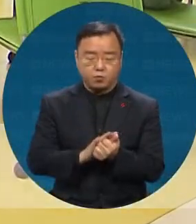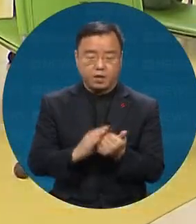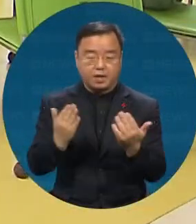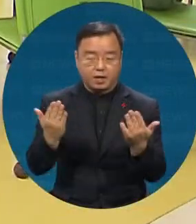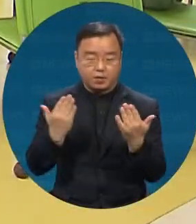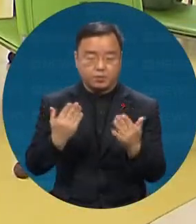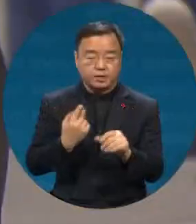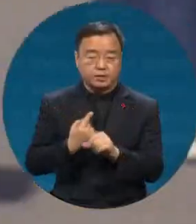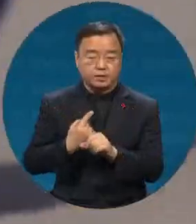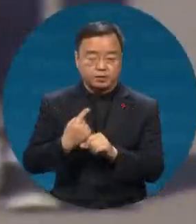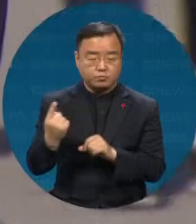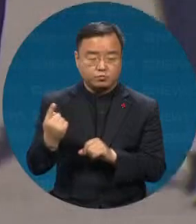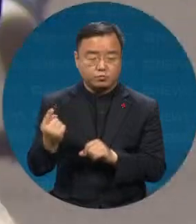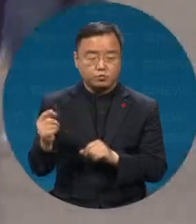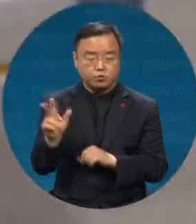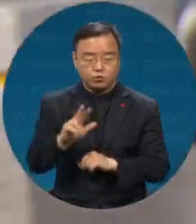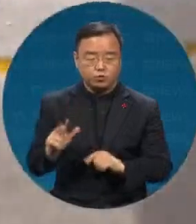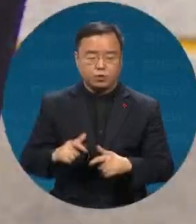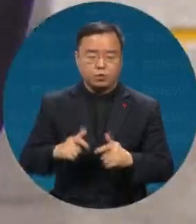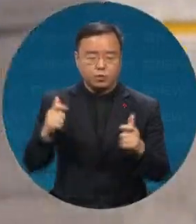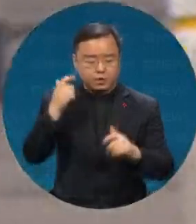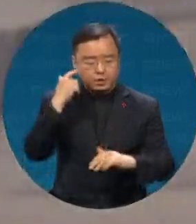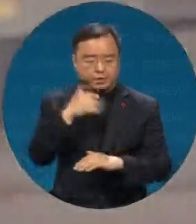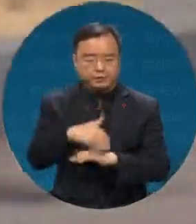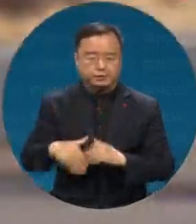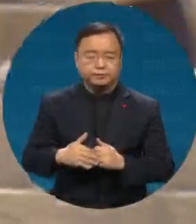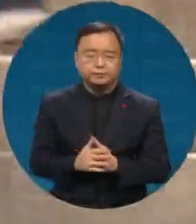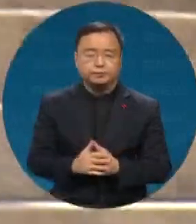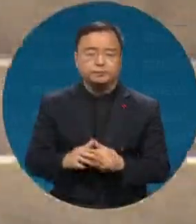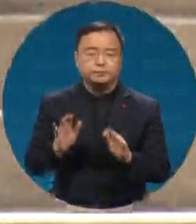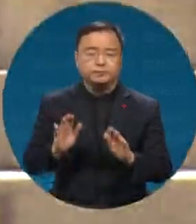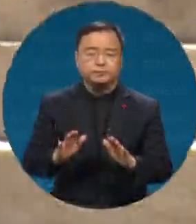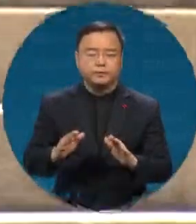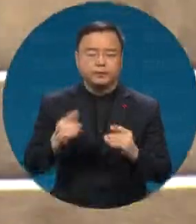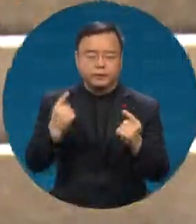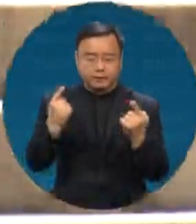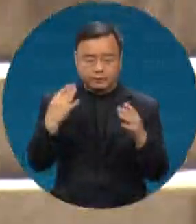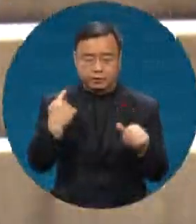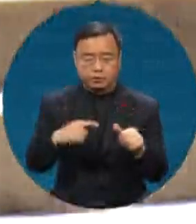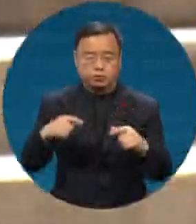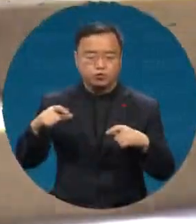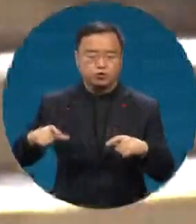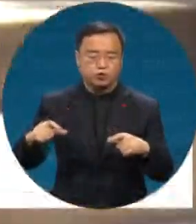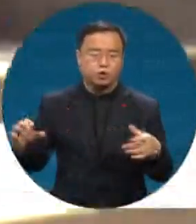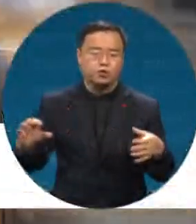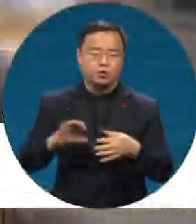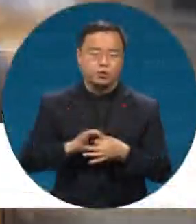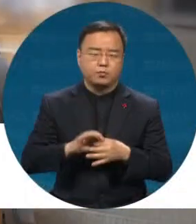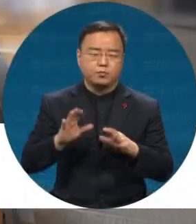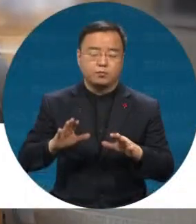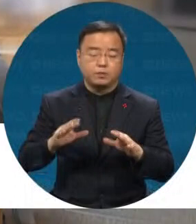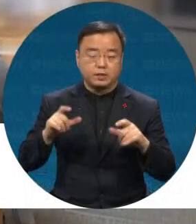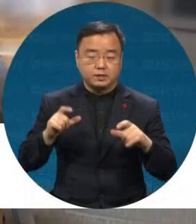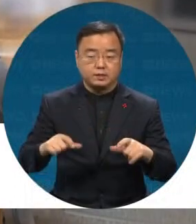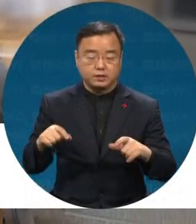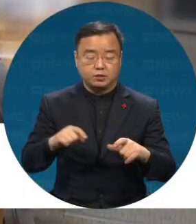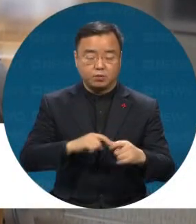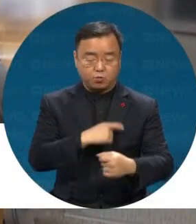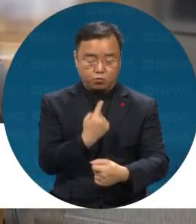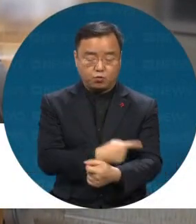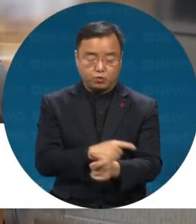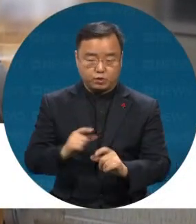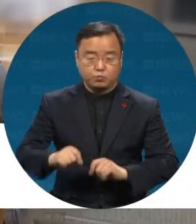확대합니다 대학 정책은 지역 살리기와 보조를 마쳤습니다 지역의 대학 지원 권한을 대폭 확대하고